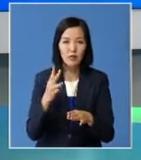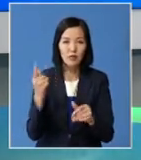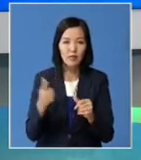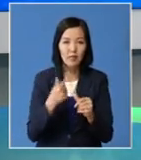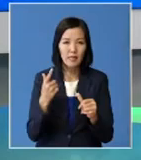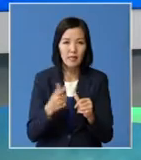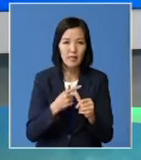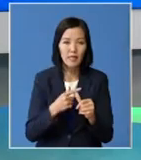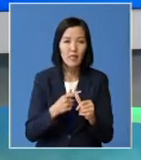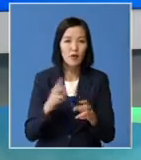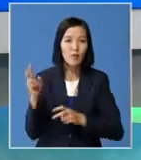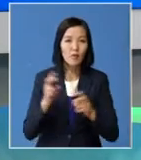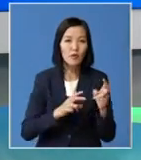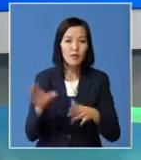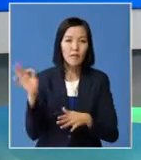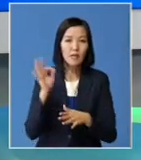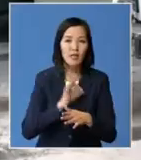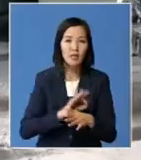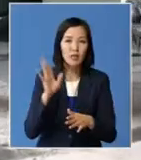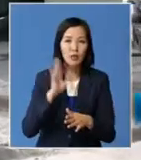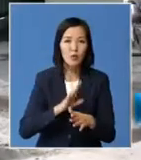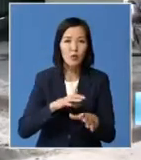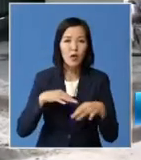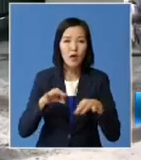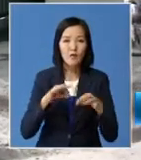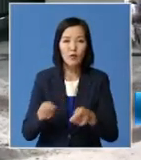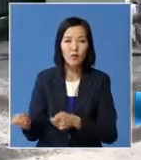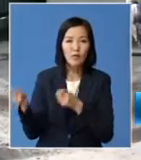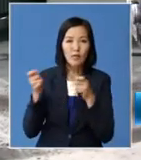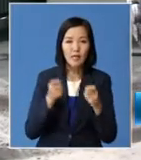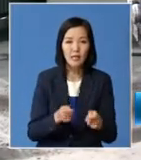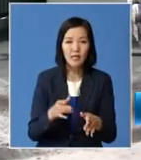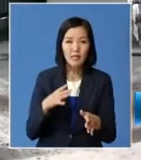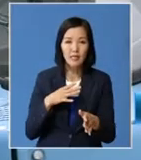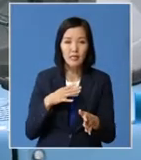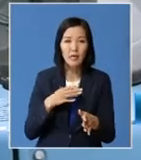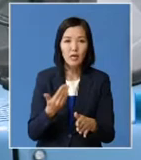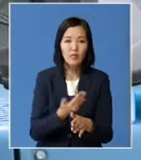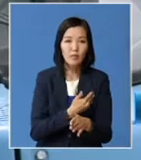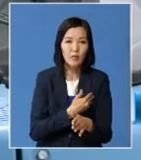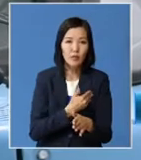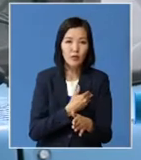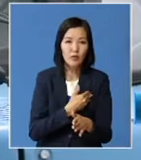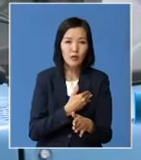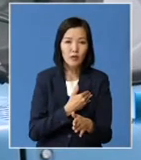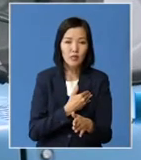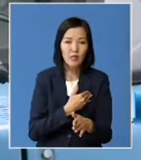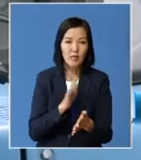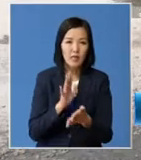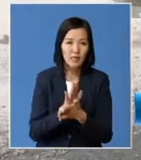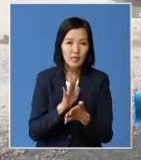және өндірісте пайдаланылған су автокөлікпен әкелінеді. Әмбебап құрылғы оның мөлшерін температурасын анықтайды, әрі сумен араласқан тұрмыстық